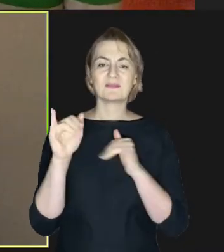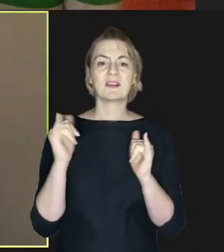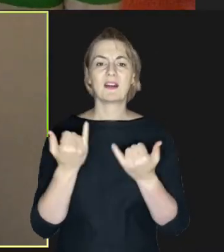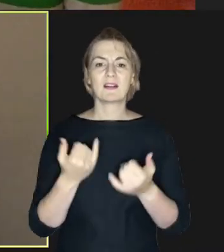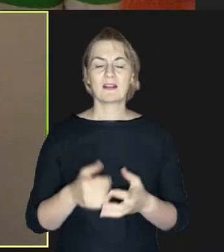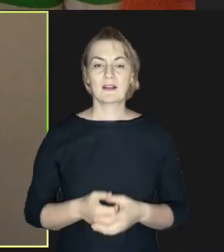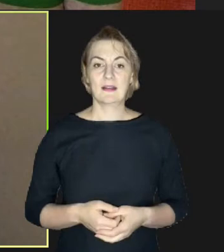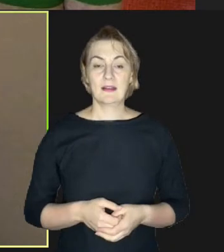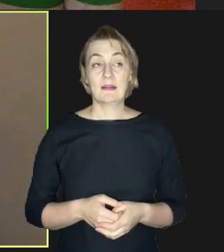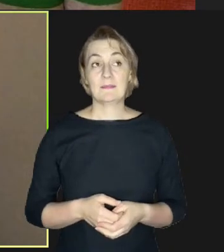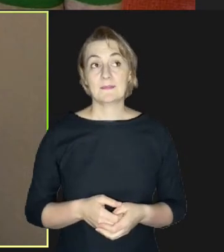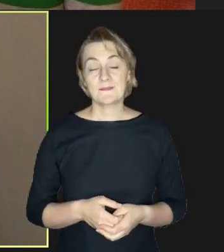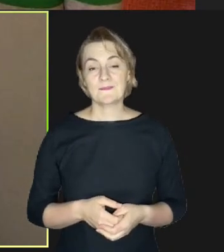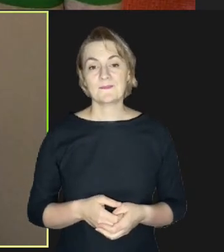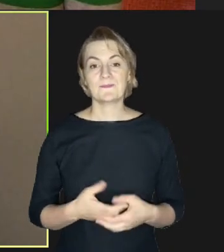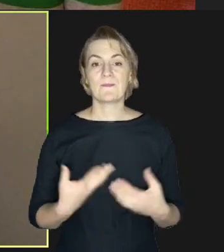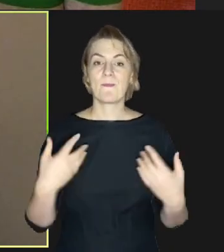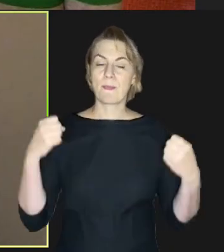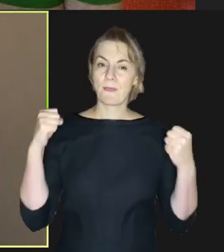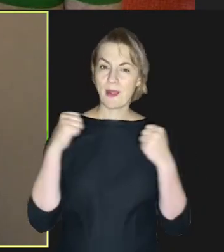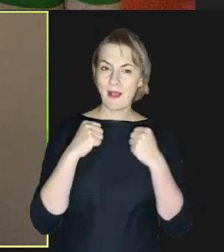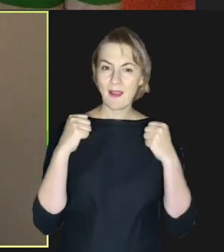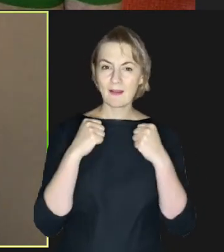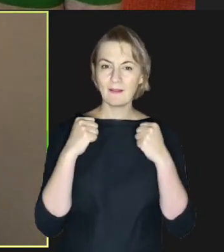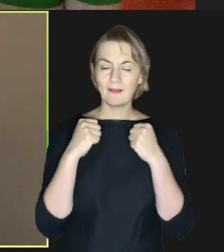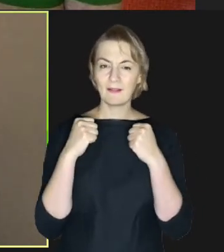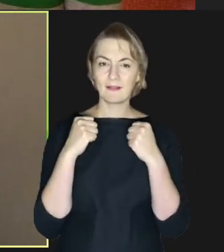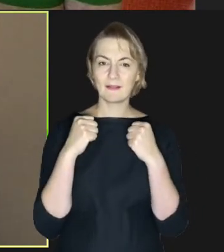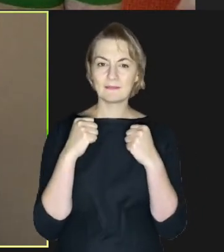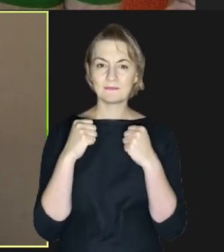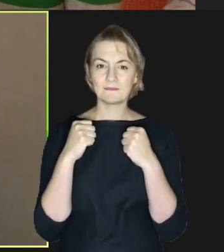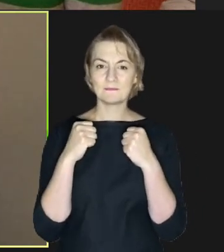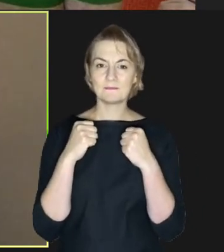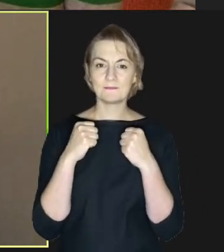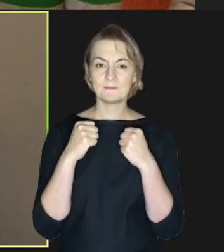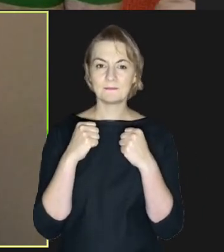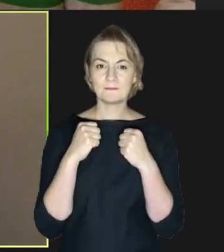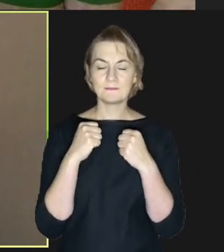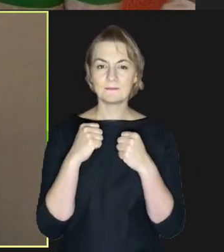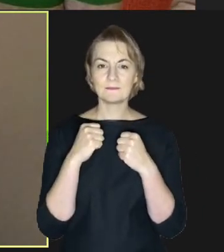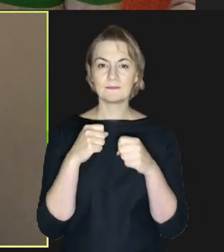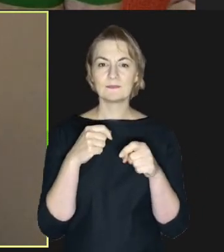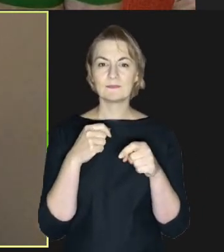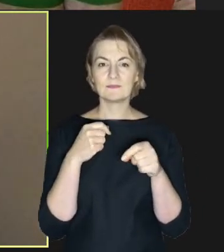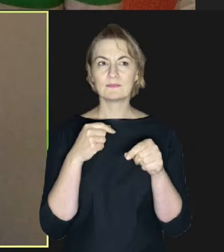No lęk jest w istocie efektem